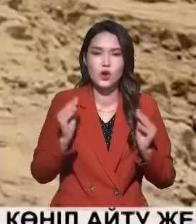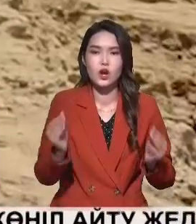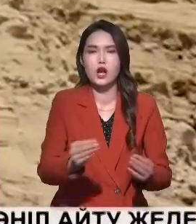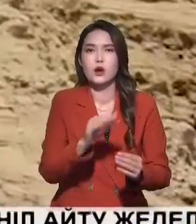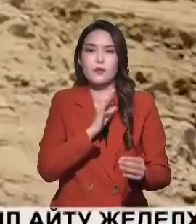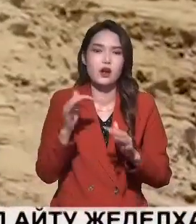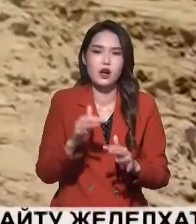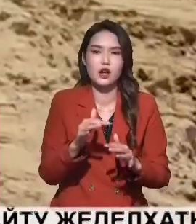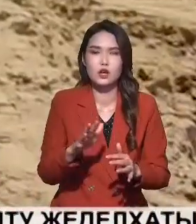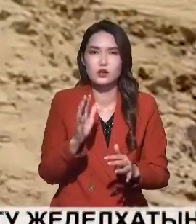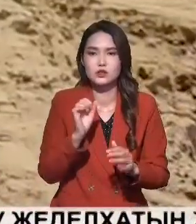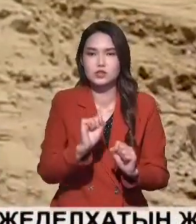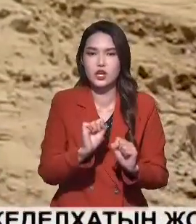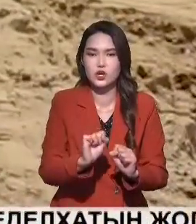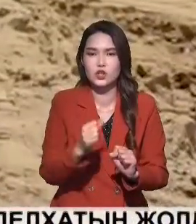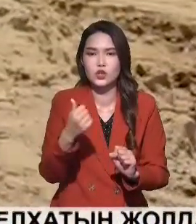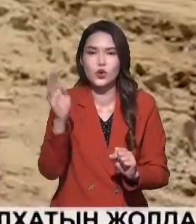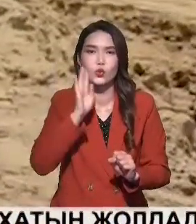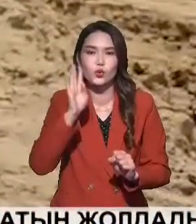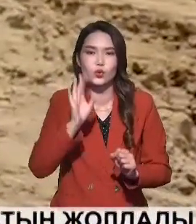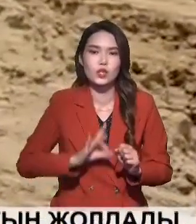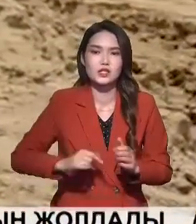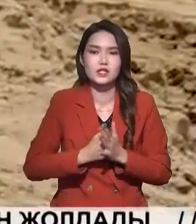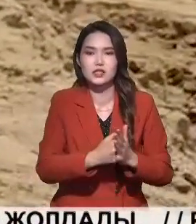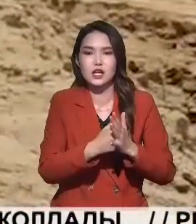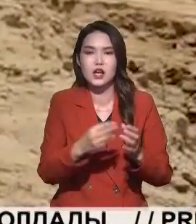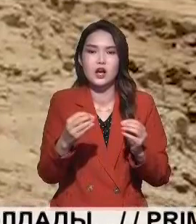емес. Судың деңгейі міне соңғы